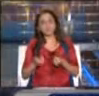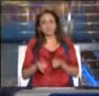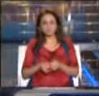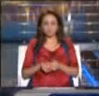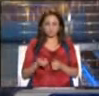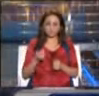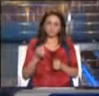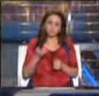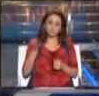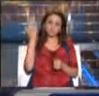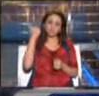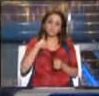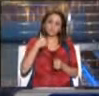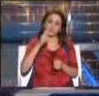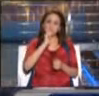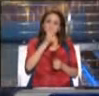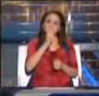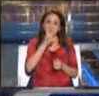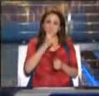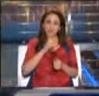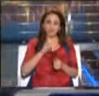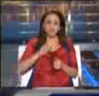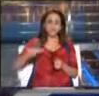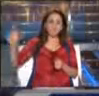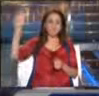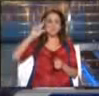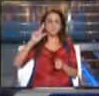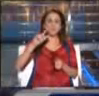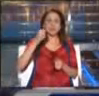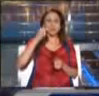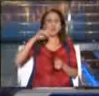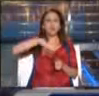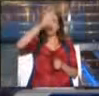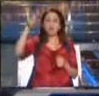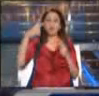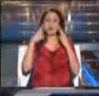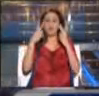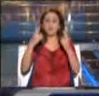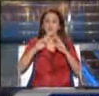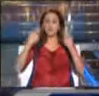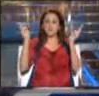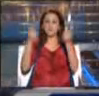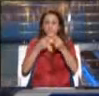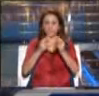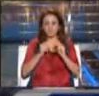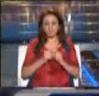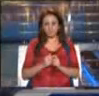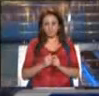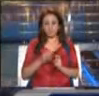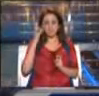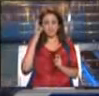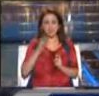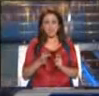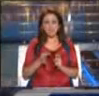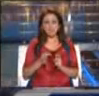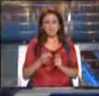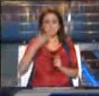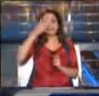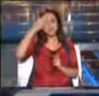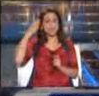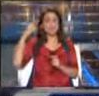قريب لما اجيب قائد رأي عام في مصر العربية ده لازم يبقى